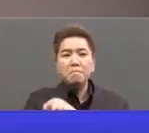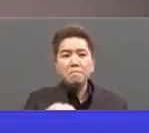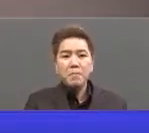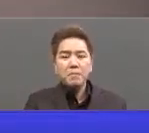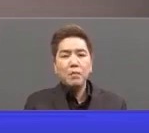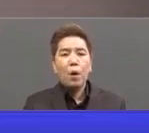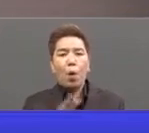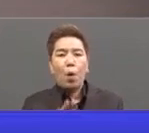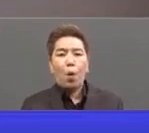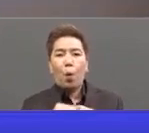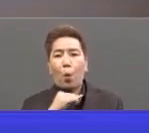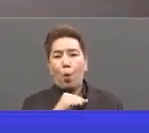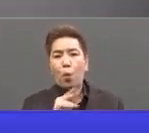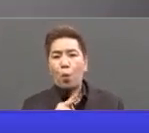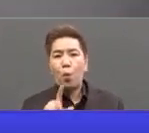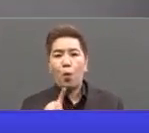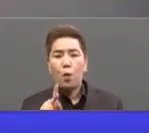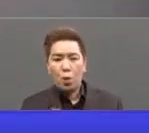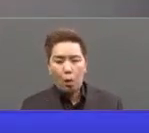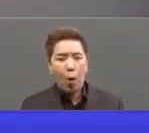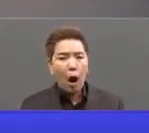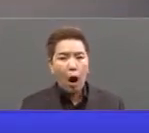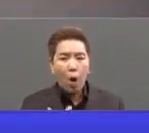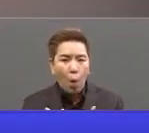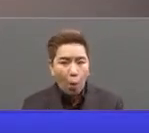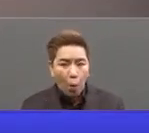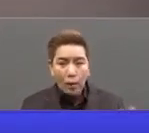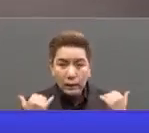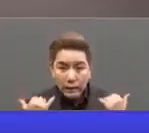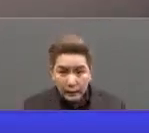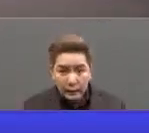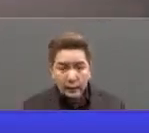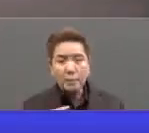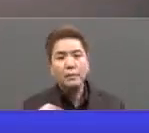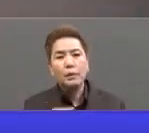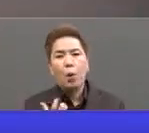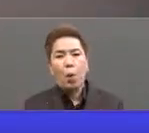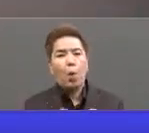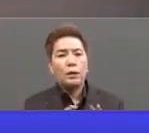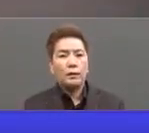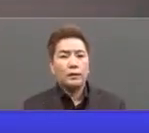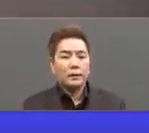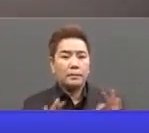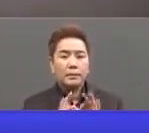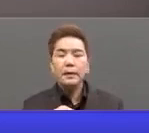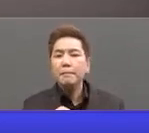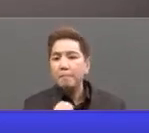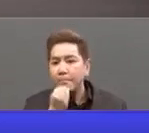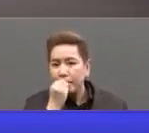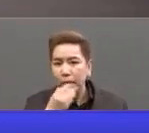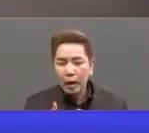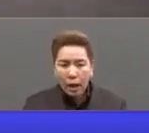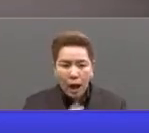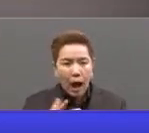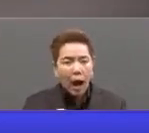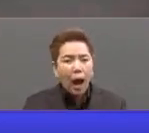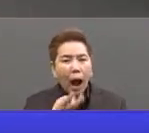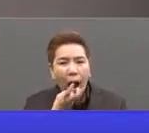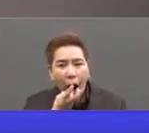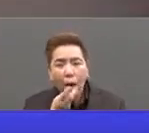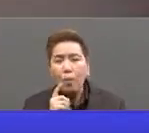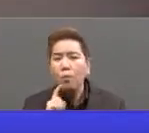ากการบริจาคสำหรับการดูแลช่วยเหลือผู้ประสบภัยแล้วก็เจ้าหน้าที่ผู้ปฏิบัติงานด้วยแล้วก็ยังมีเพียงพอนะคะแต่ต